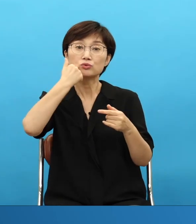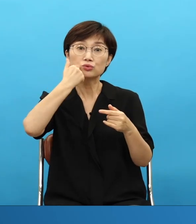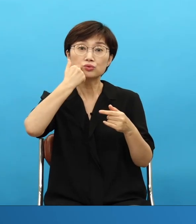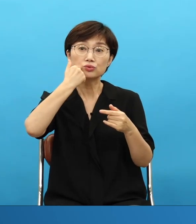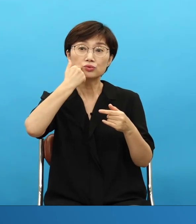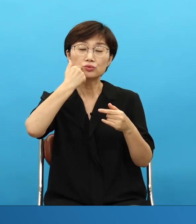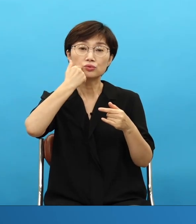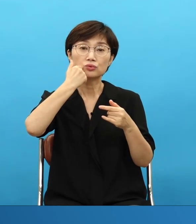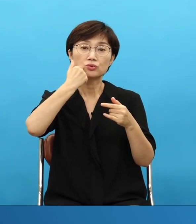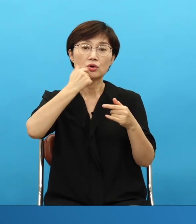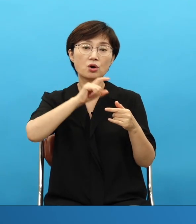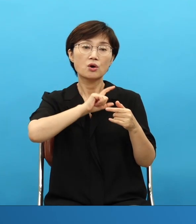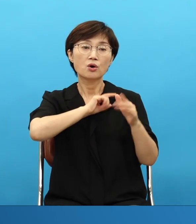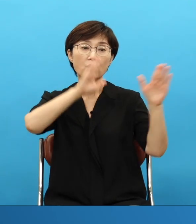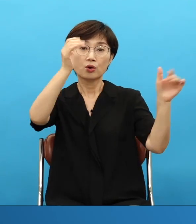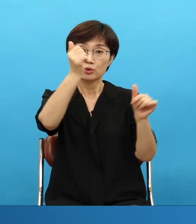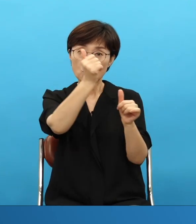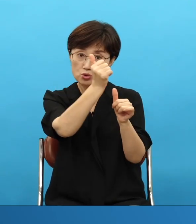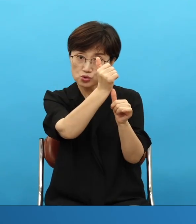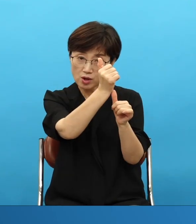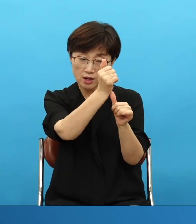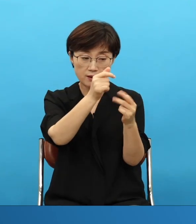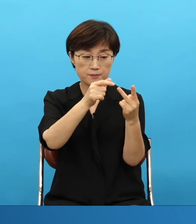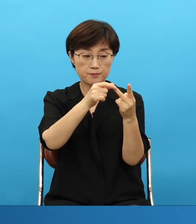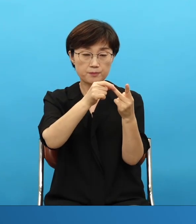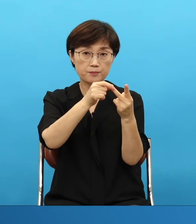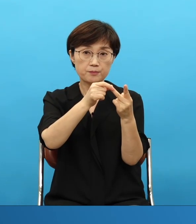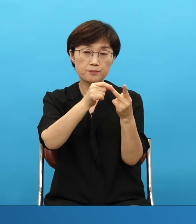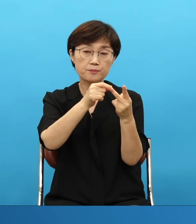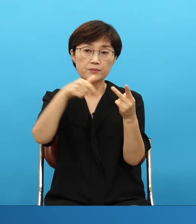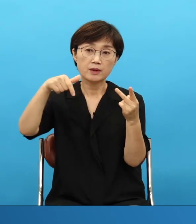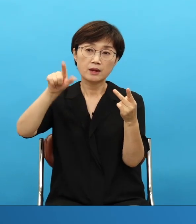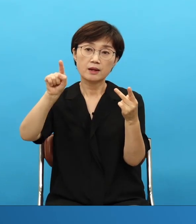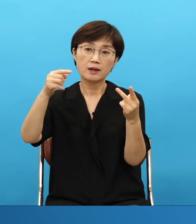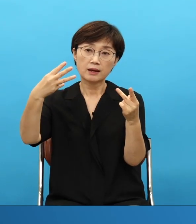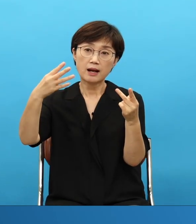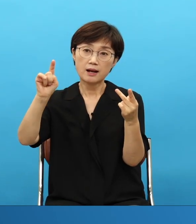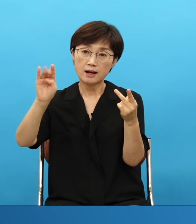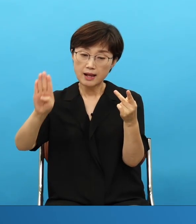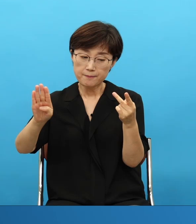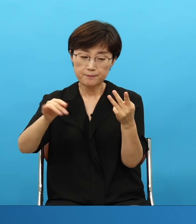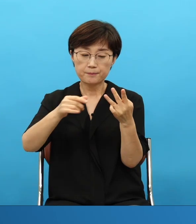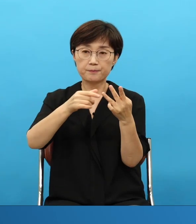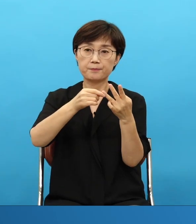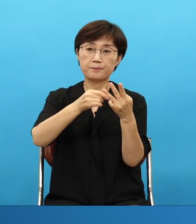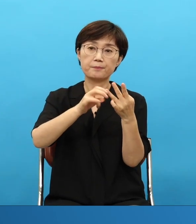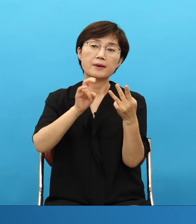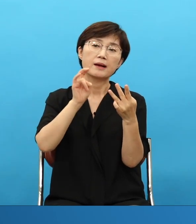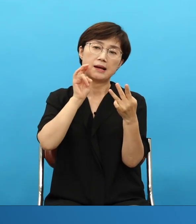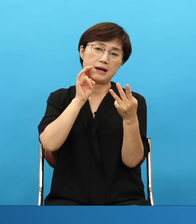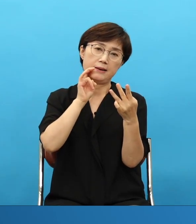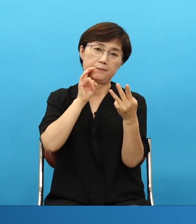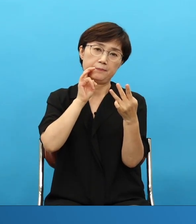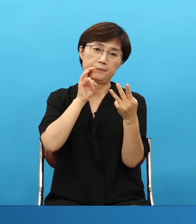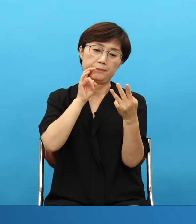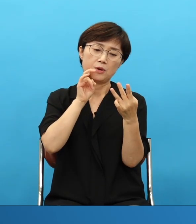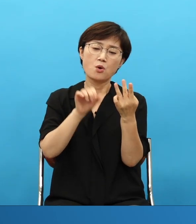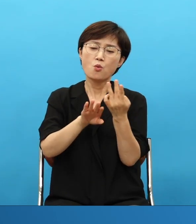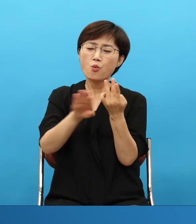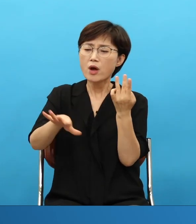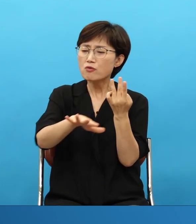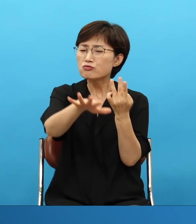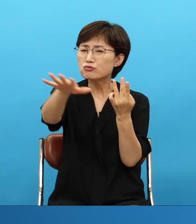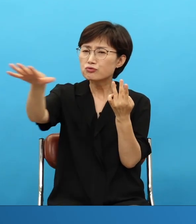라합. Joshua, Caleb, and Rahab. 나머지는 새로 태어난 인물이에요. The rest were all born again. 언약 못 잡은